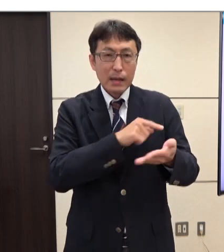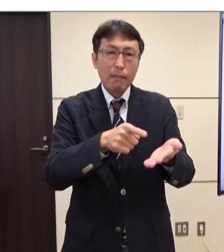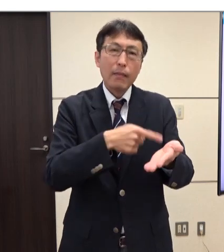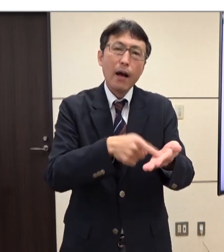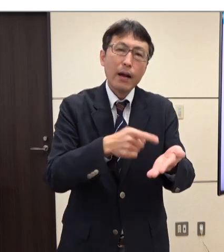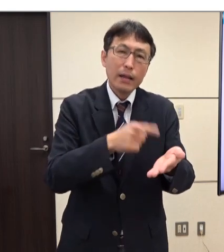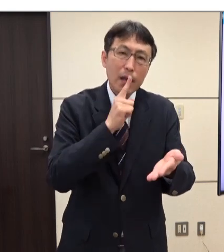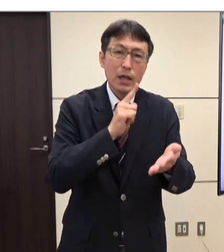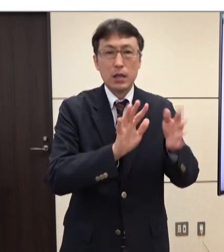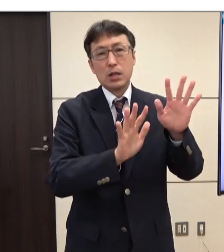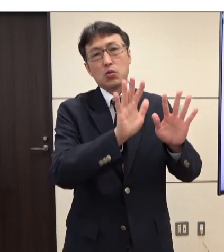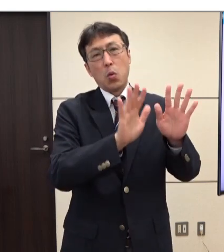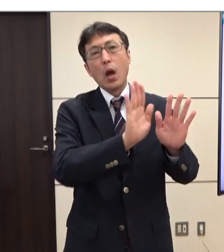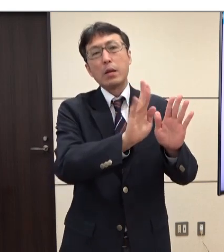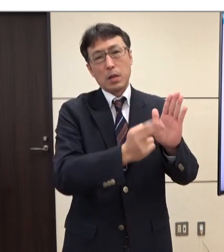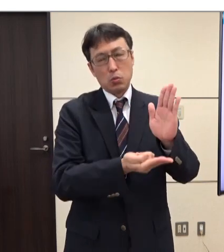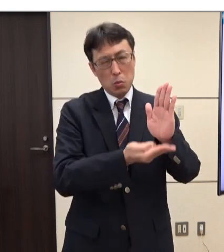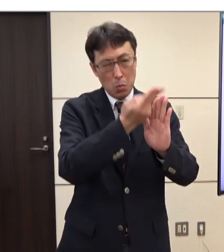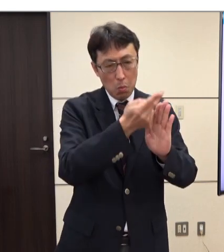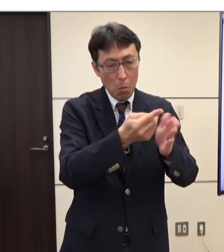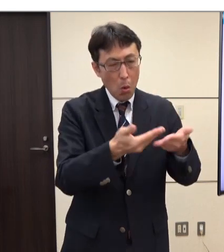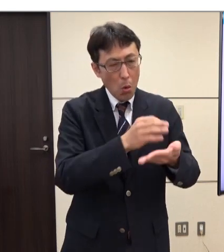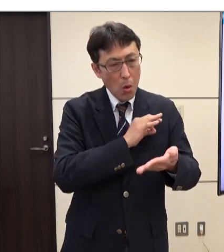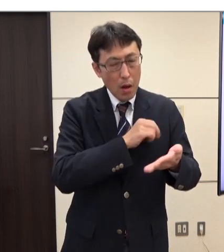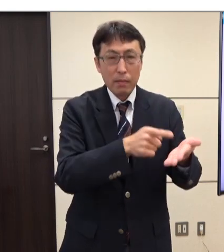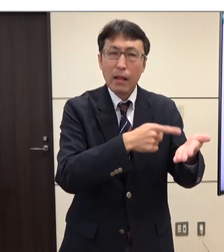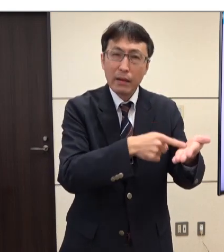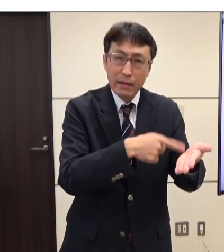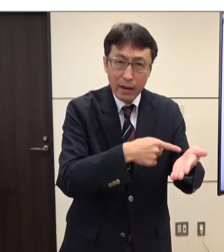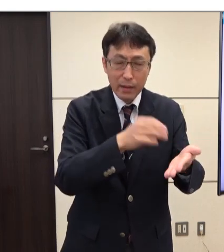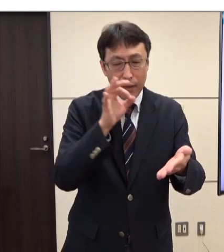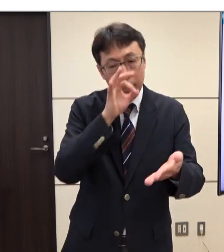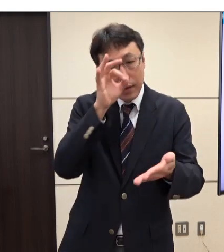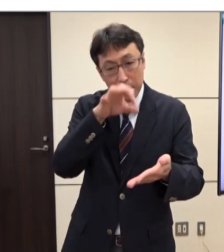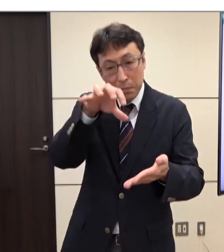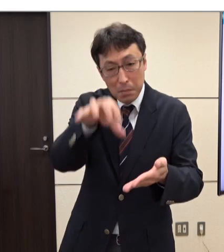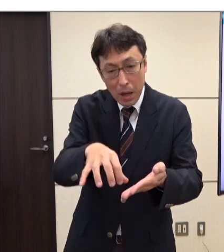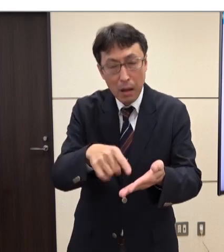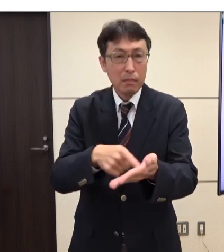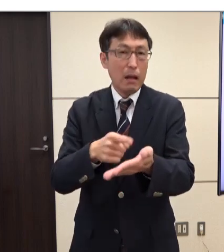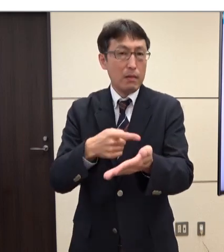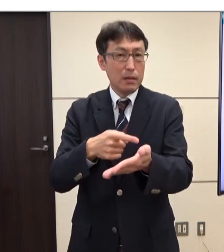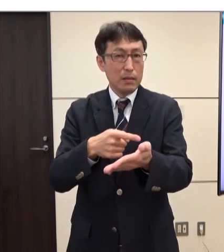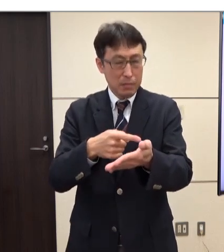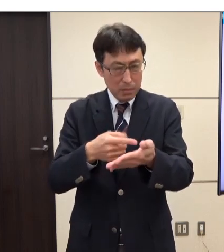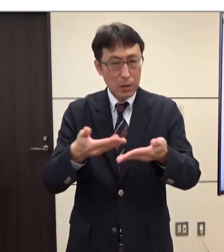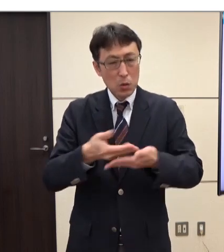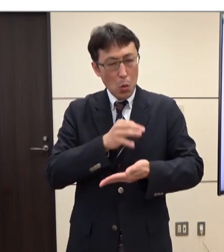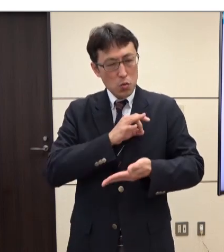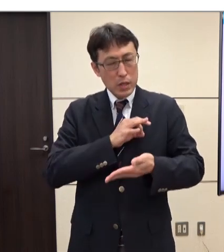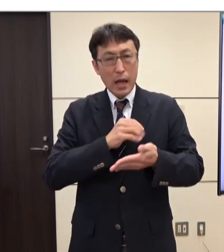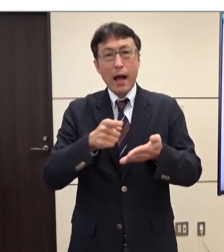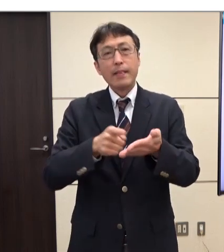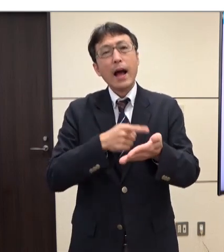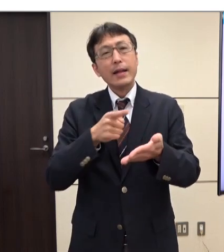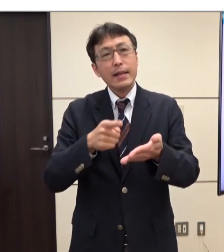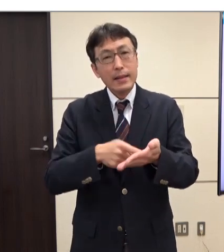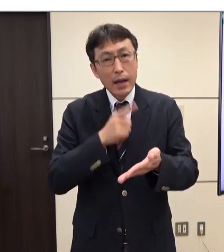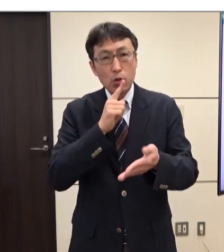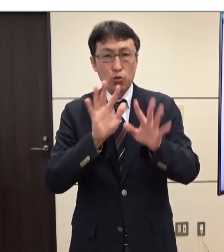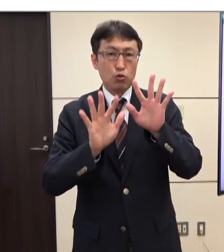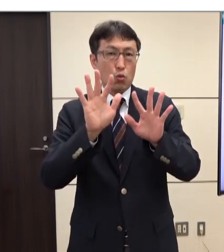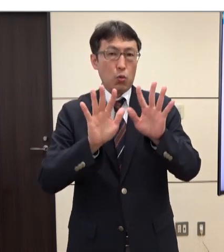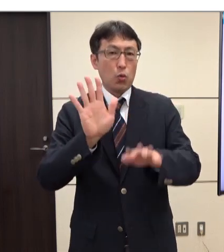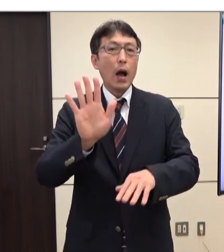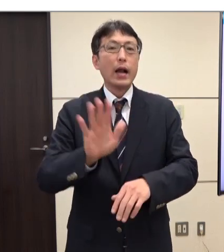その点ではまだまだ感が強いというよりは、まあ、そういった要素もあってこの数字にとどまっているというふう